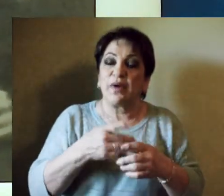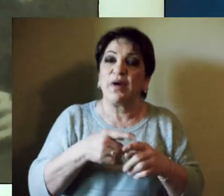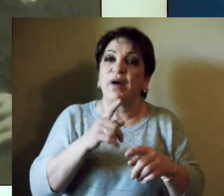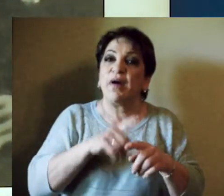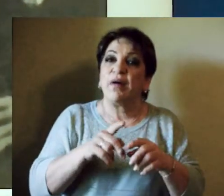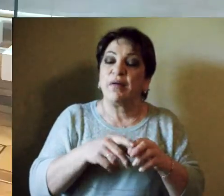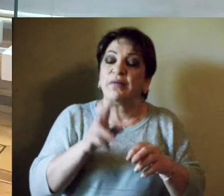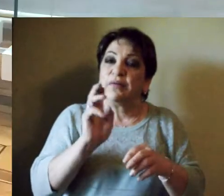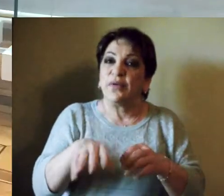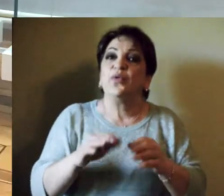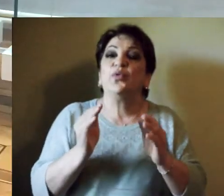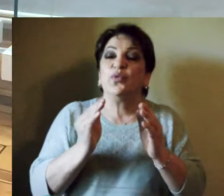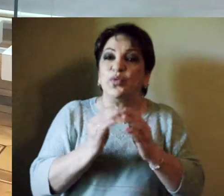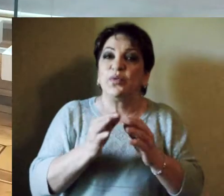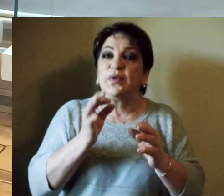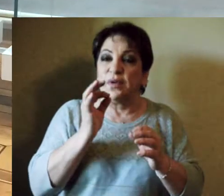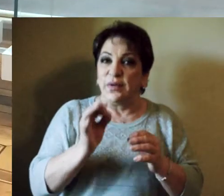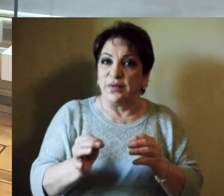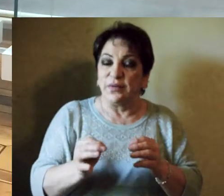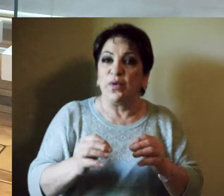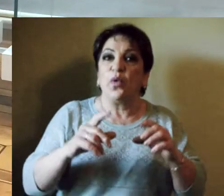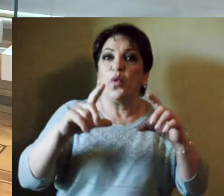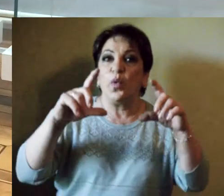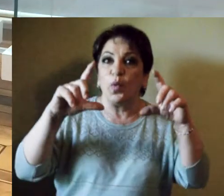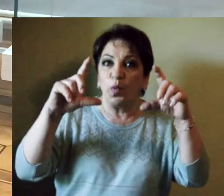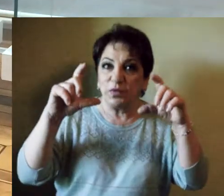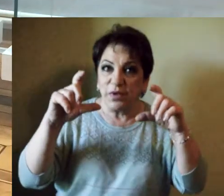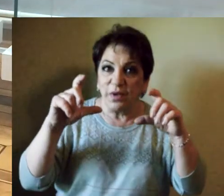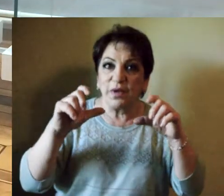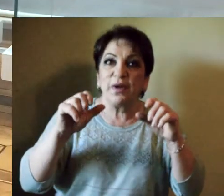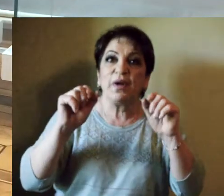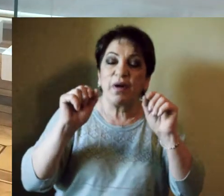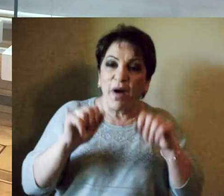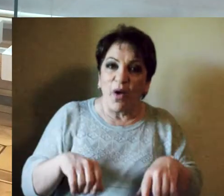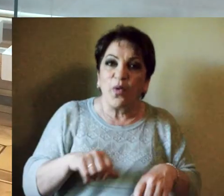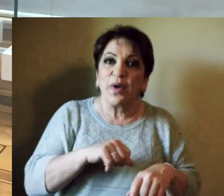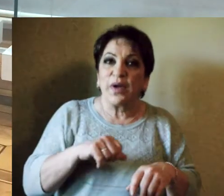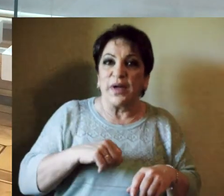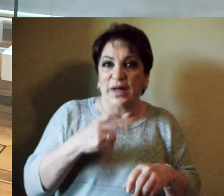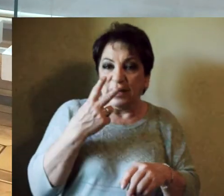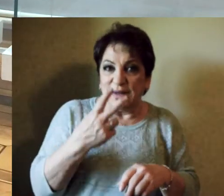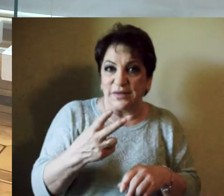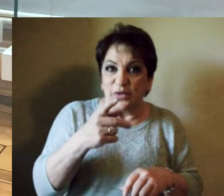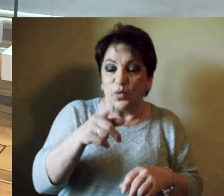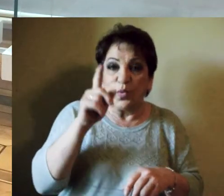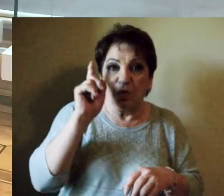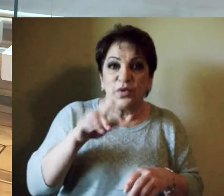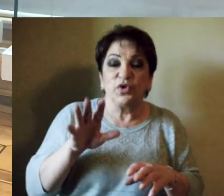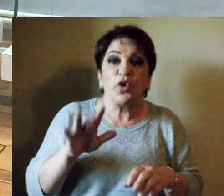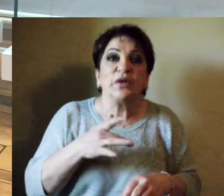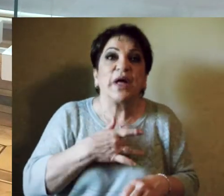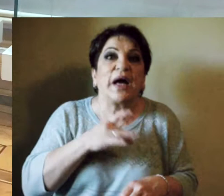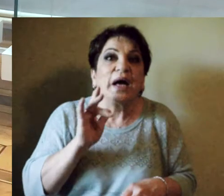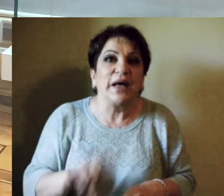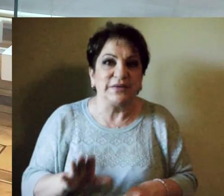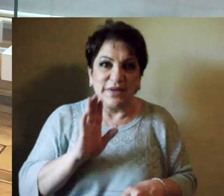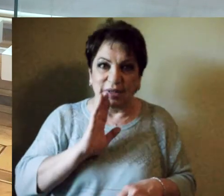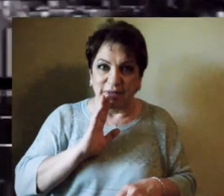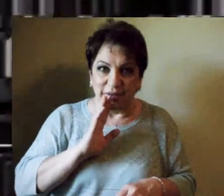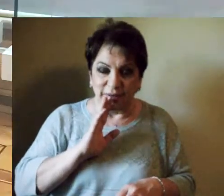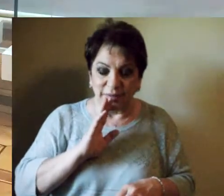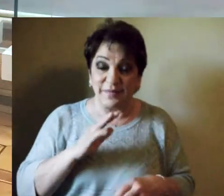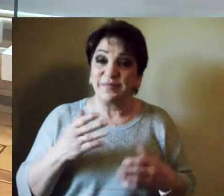նա առագայն դենեն է դում և ասում։ լուսանը կարը կարող է կինս տեսնել, իստ նա գիտեք շատ խիստ կին